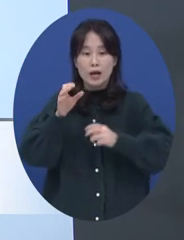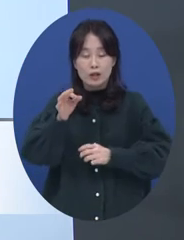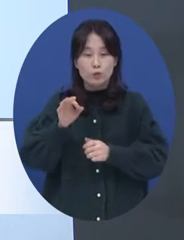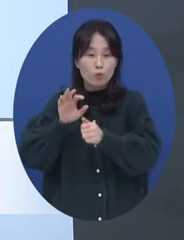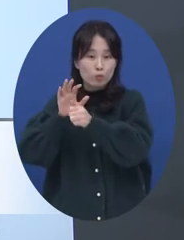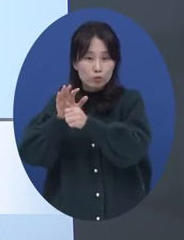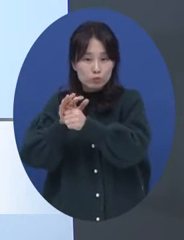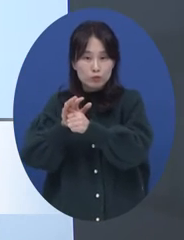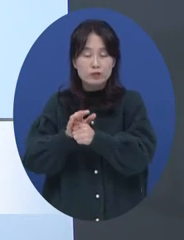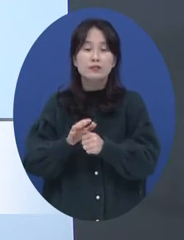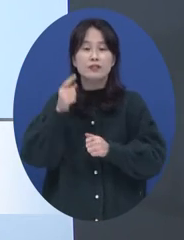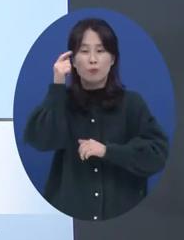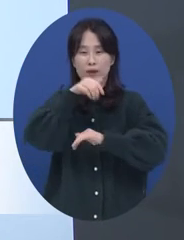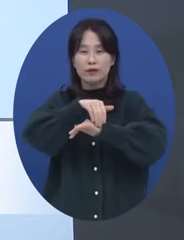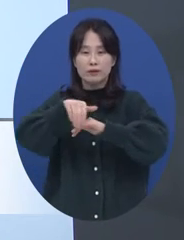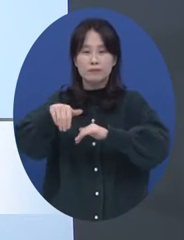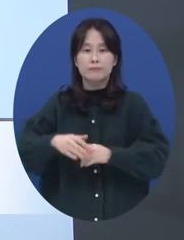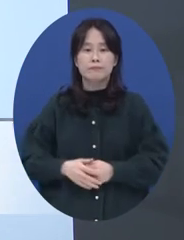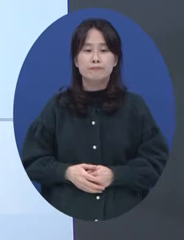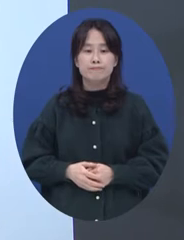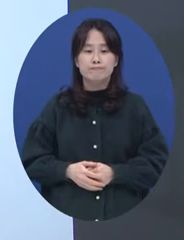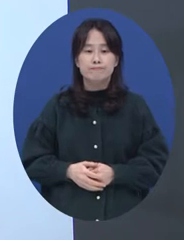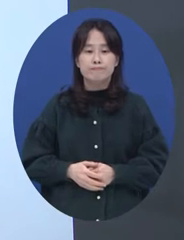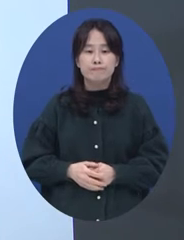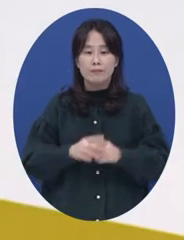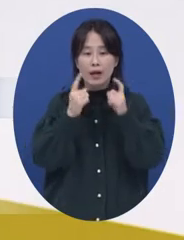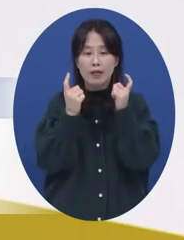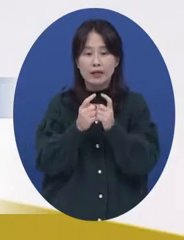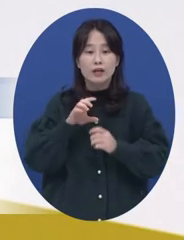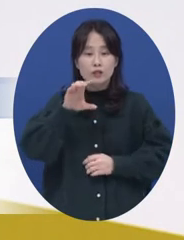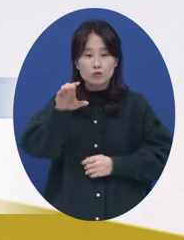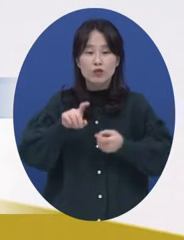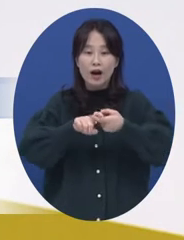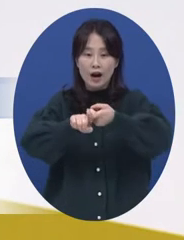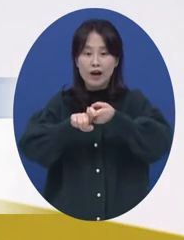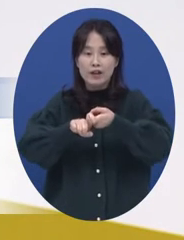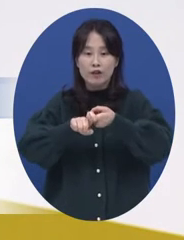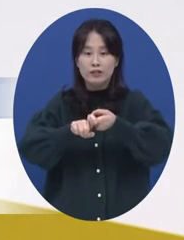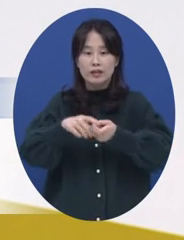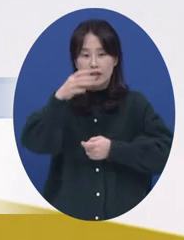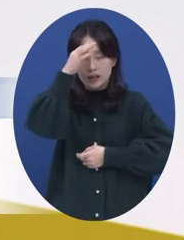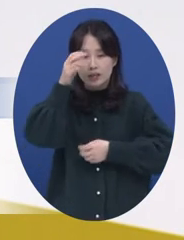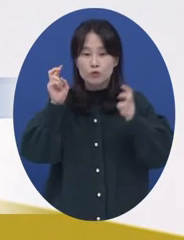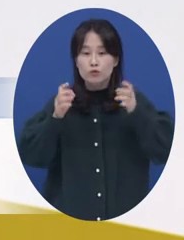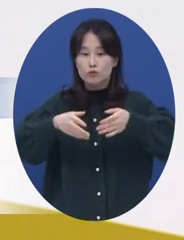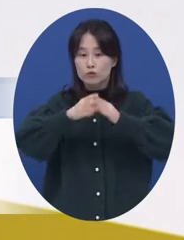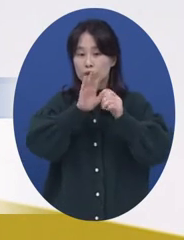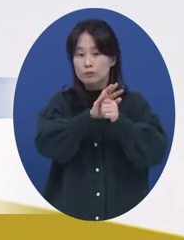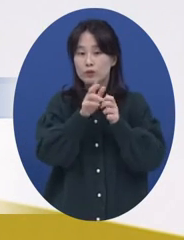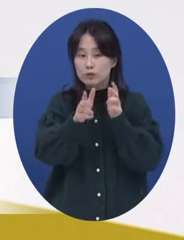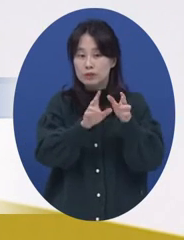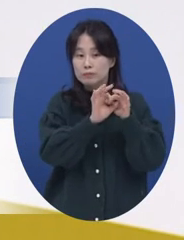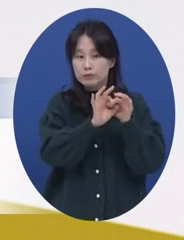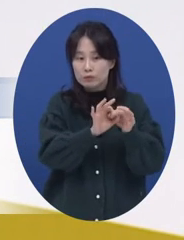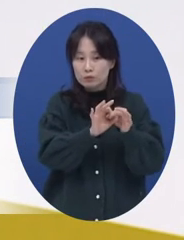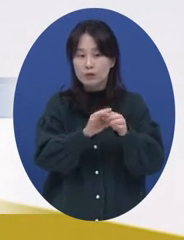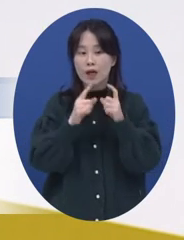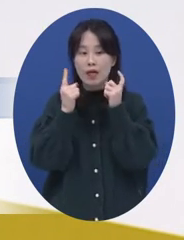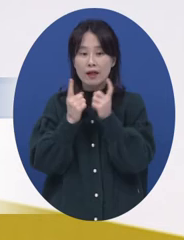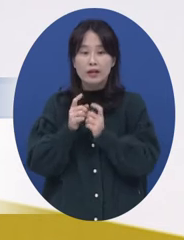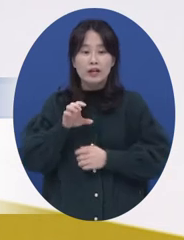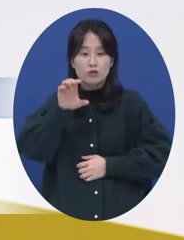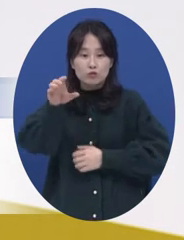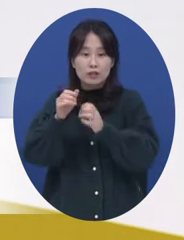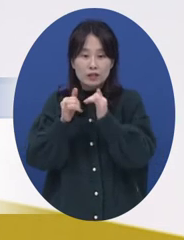펀딩 성공 기업의 사업화 자금 까지 지원합니다 경기도는 민간 투자 0개 0 기술창업 지원사업 을